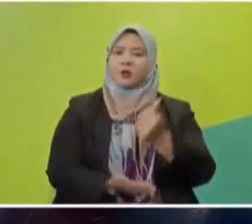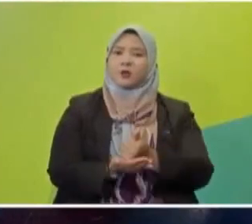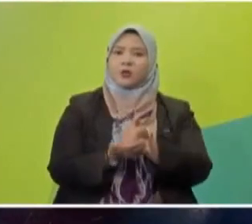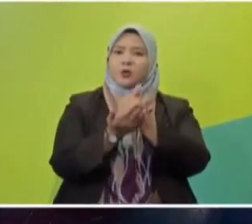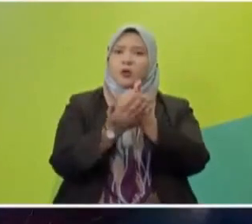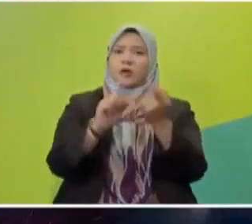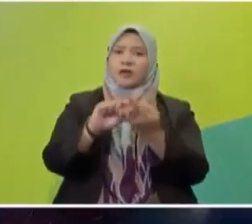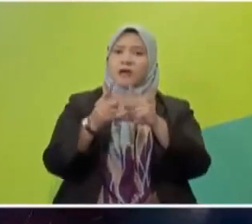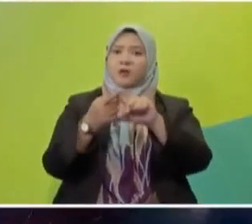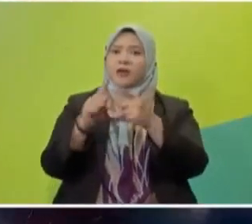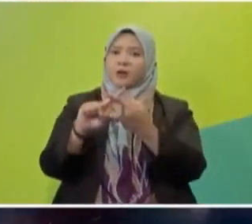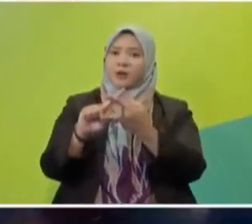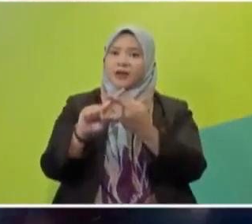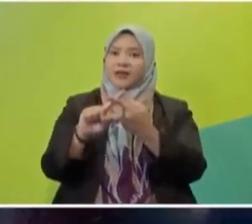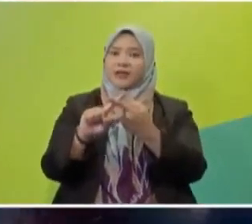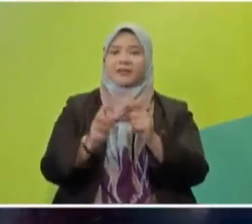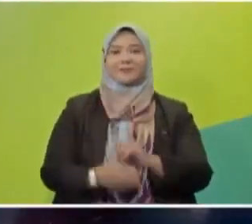tabiat pekerti mulia.